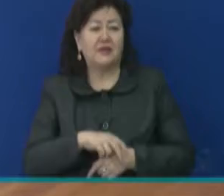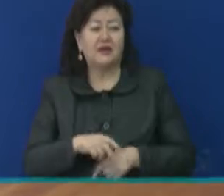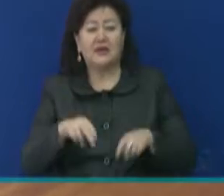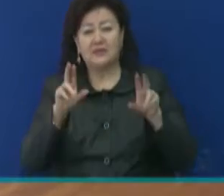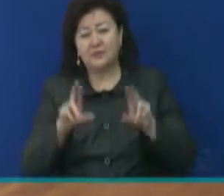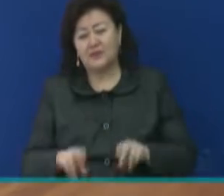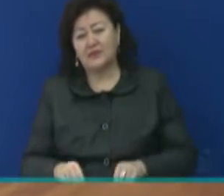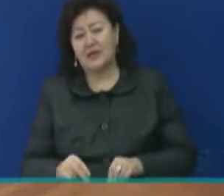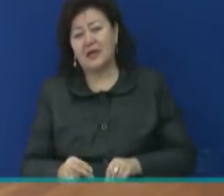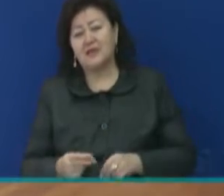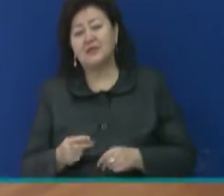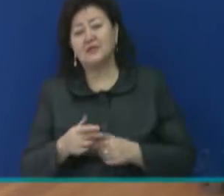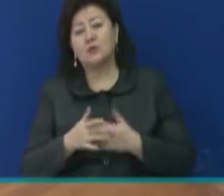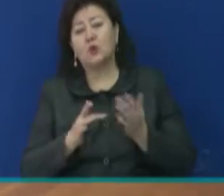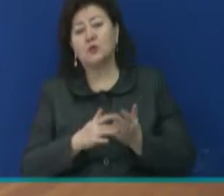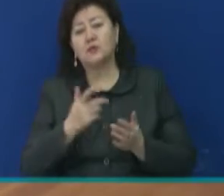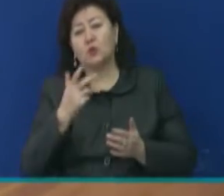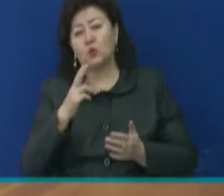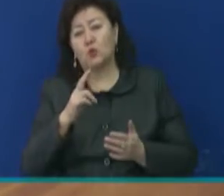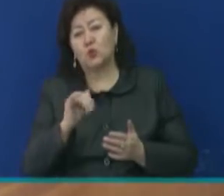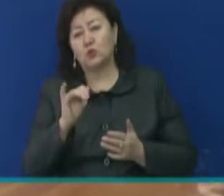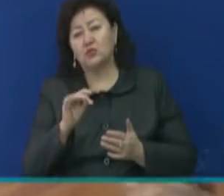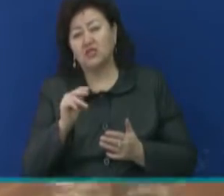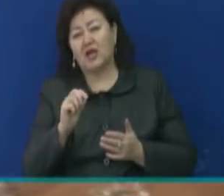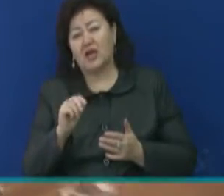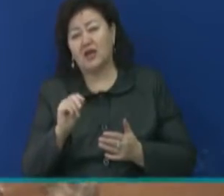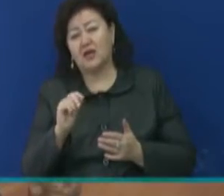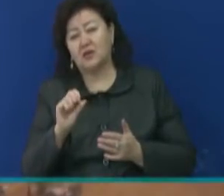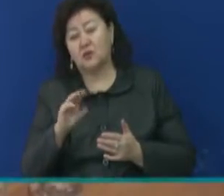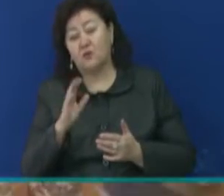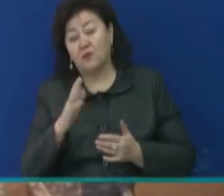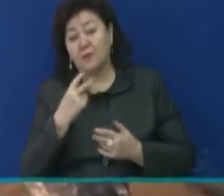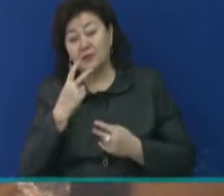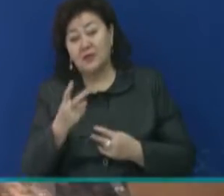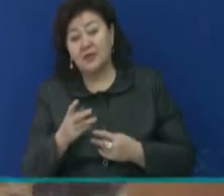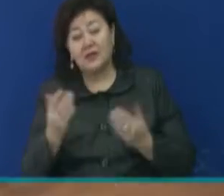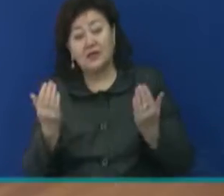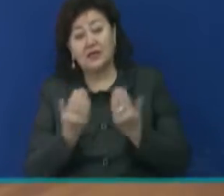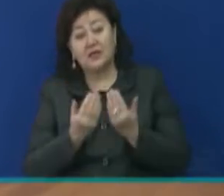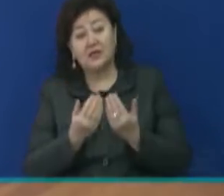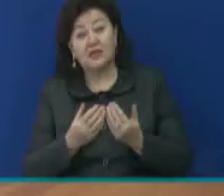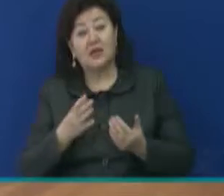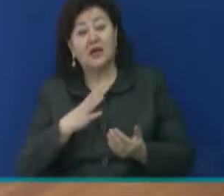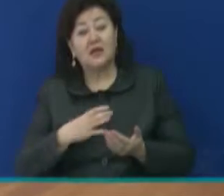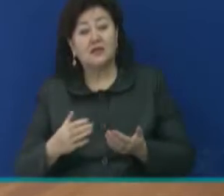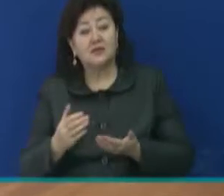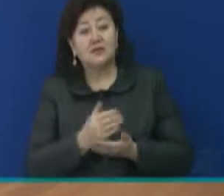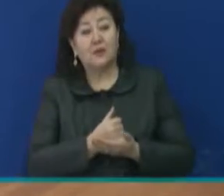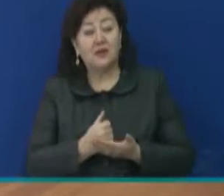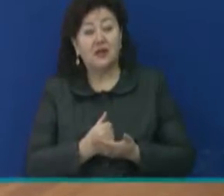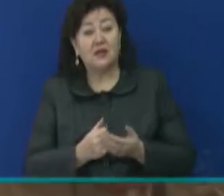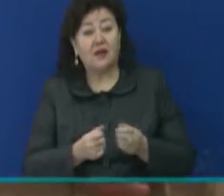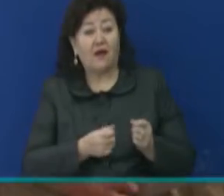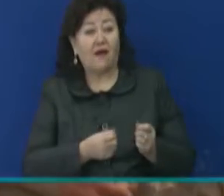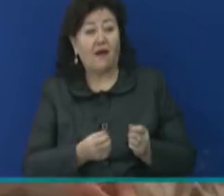специально приехал из Курчатова в город Семей Приехав сюда посмотрел концерт также научился стоять в строю собирать автомат Я получил хорошее